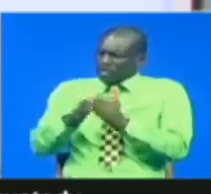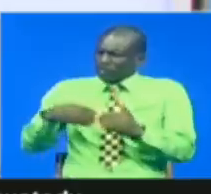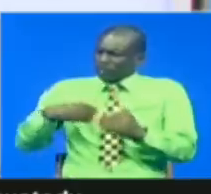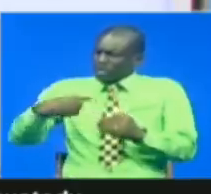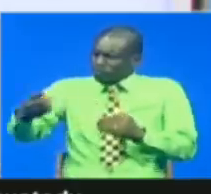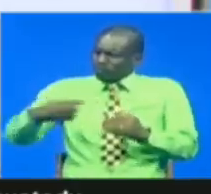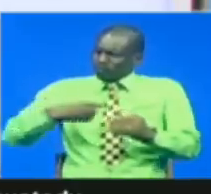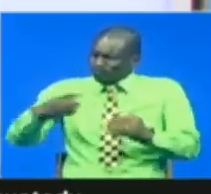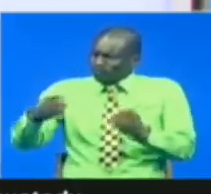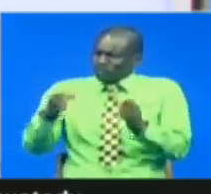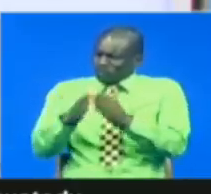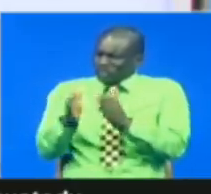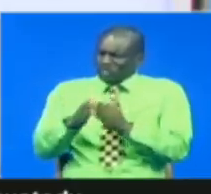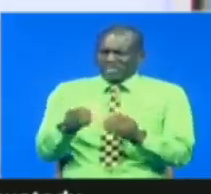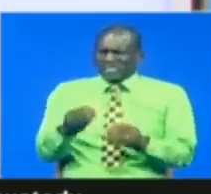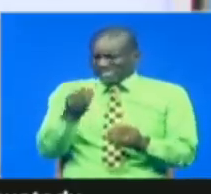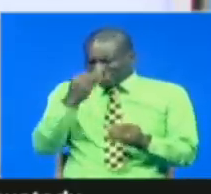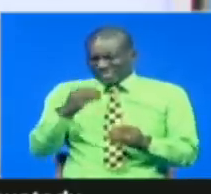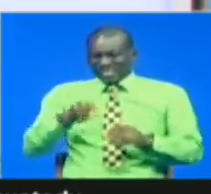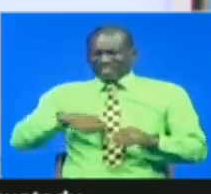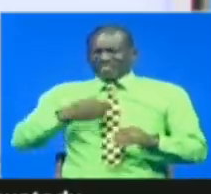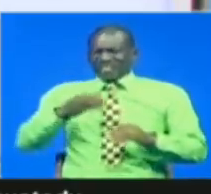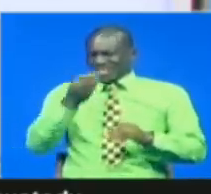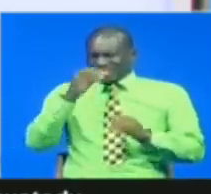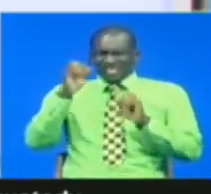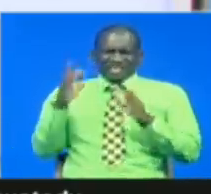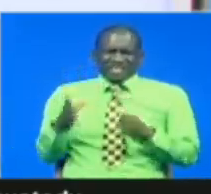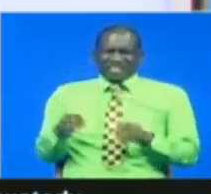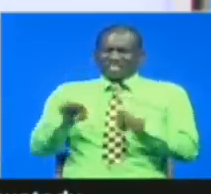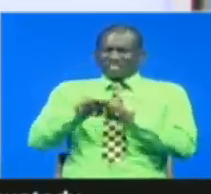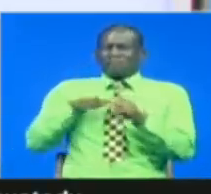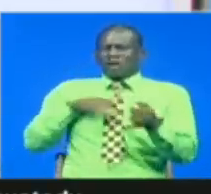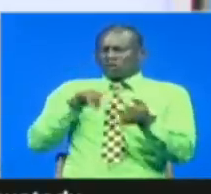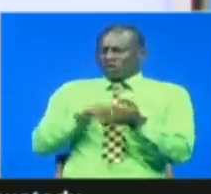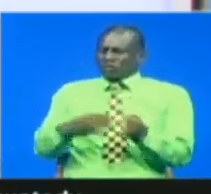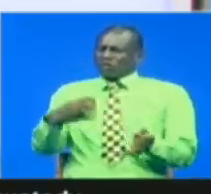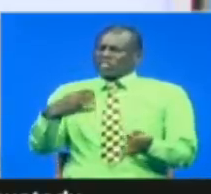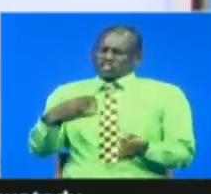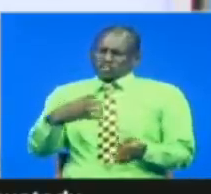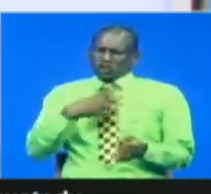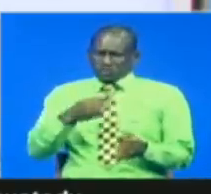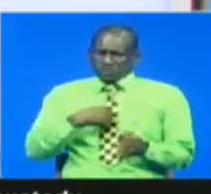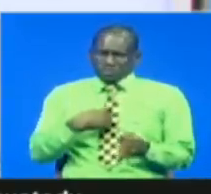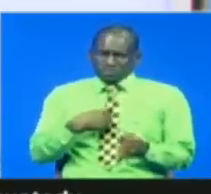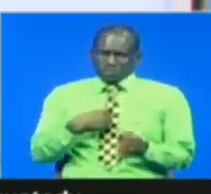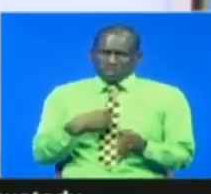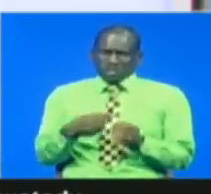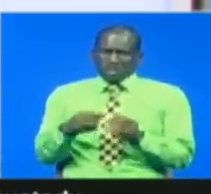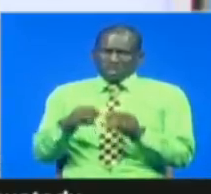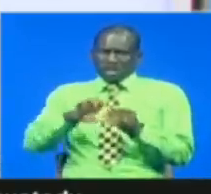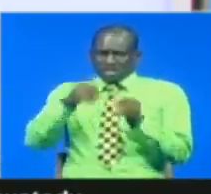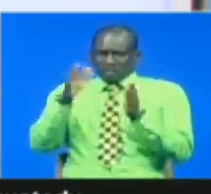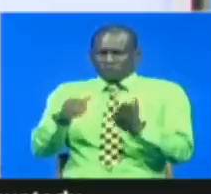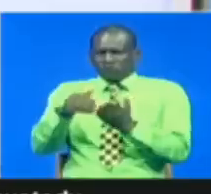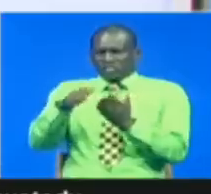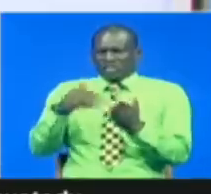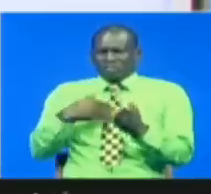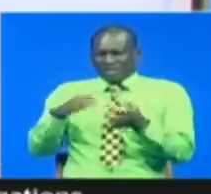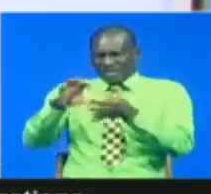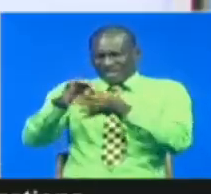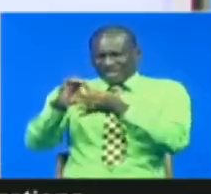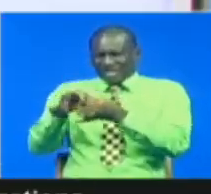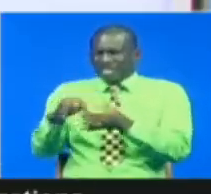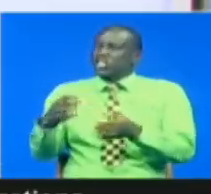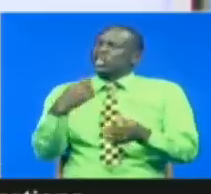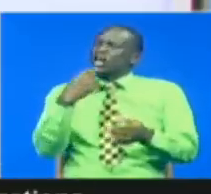choo. Apeta itata, mwanamke anashtuka tuna mimi kidogo. Ndiyo pole pole kuna jamaa amenitumia link hapa ananiambia niende mali kaa nitalemea sana